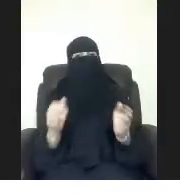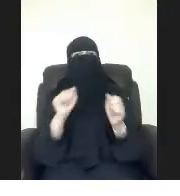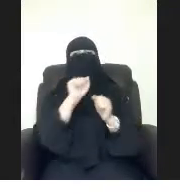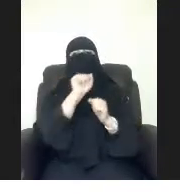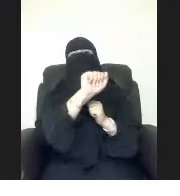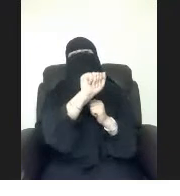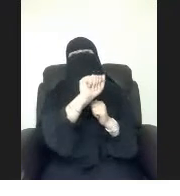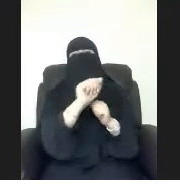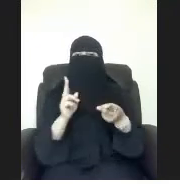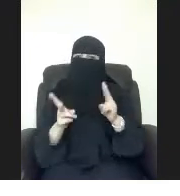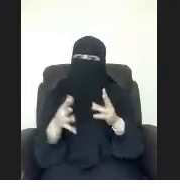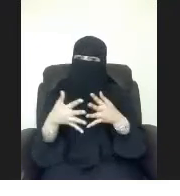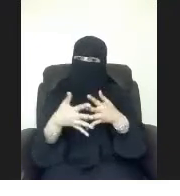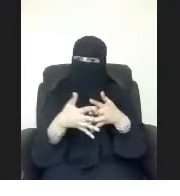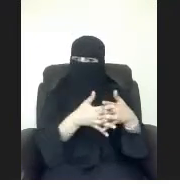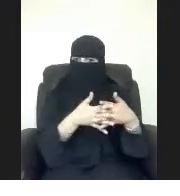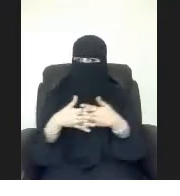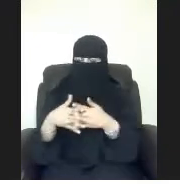بدأت في جامعة أريزونا